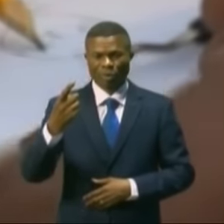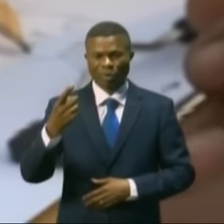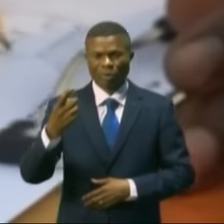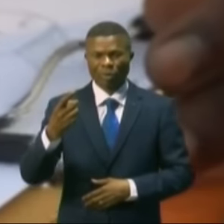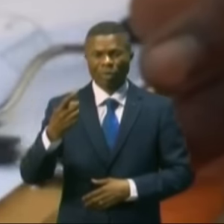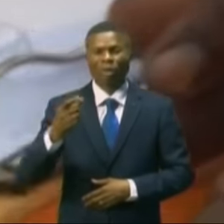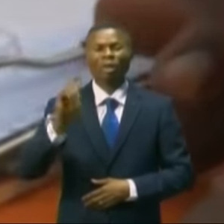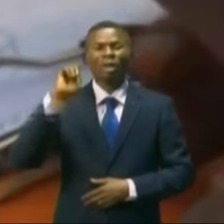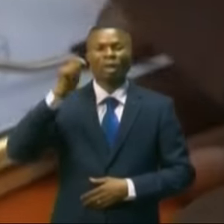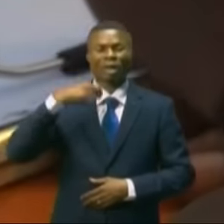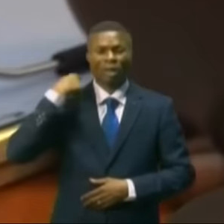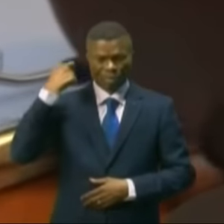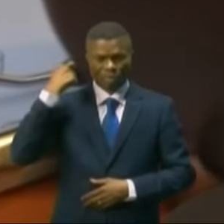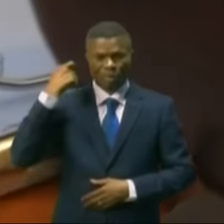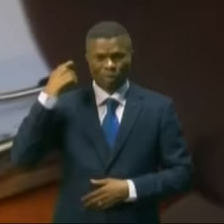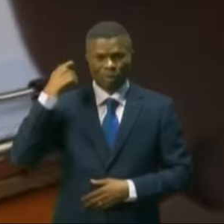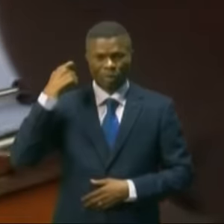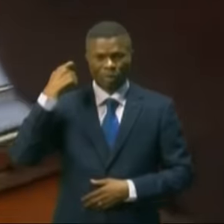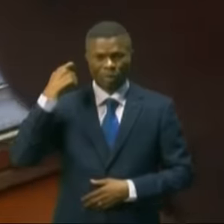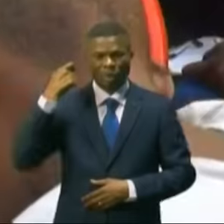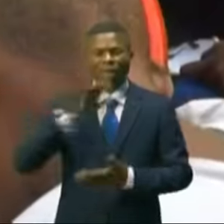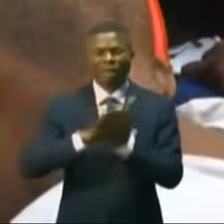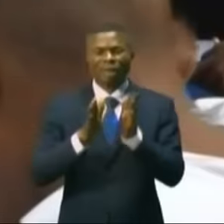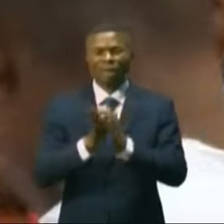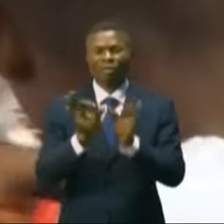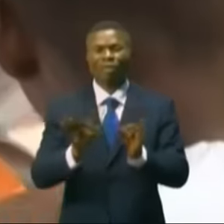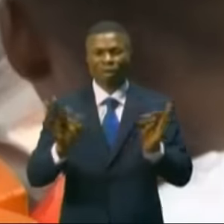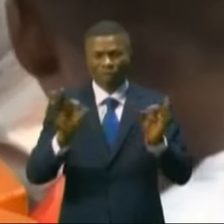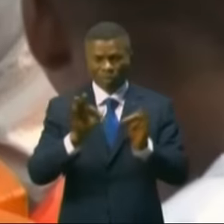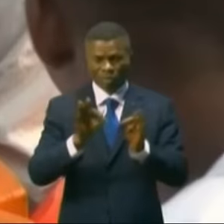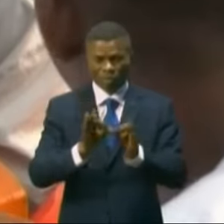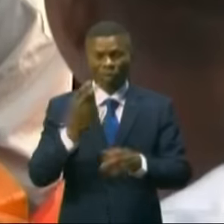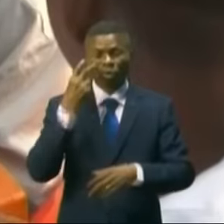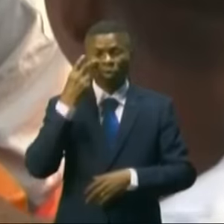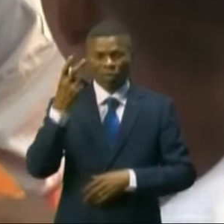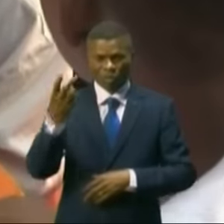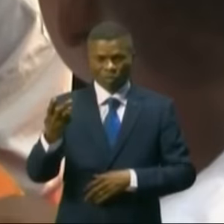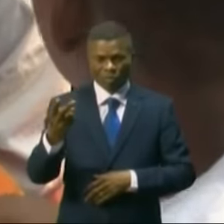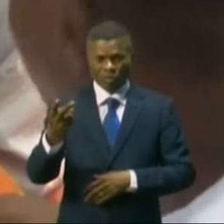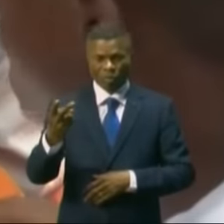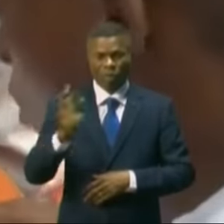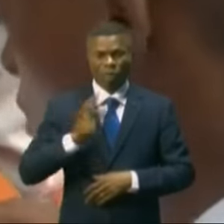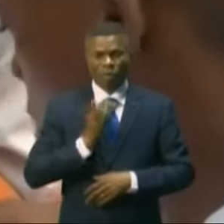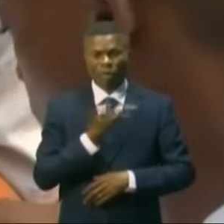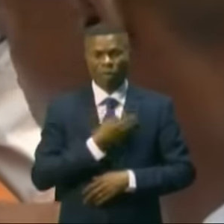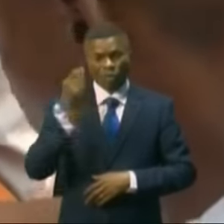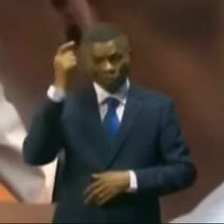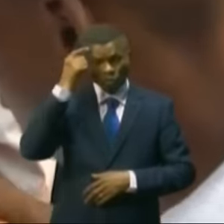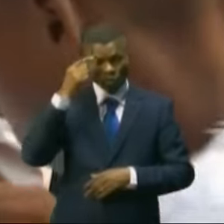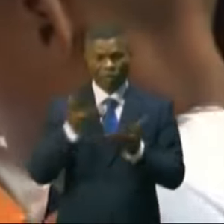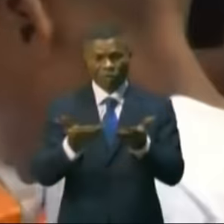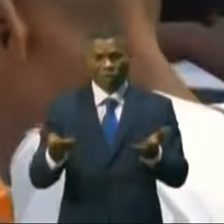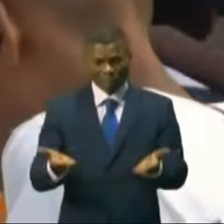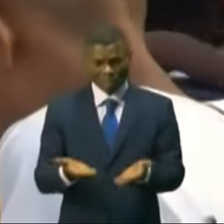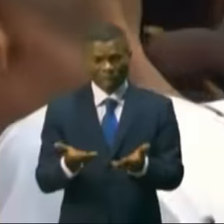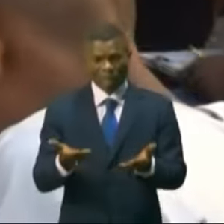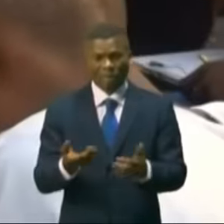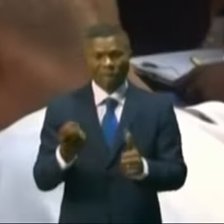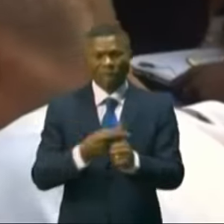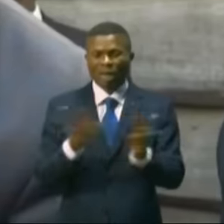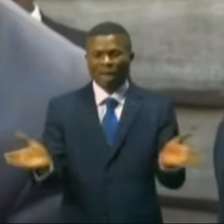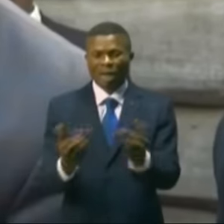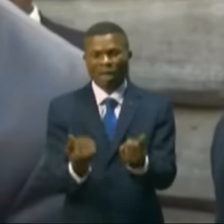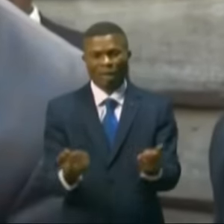prisons seront beaucoup plus intéressantes, vous allez avoir du banditisme. Notre devoir ici, c'est d'encadrer